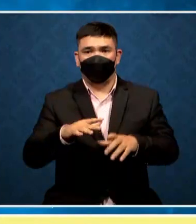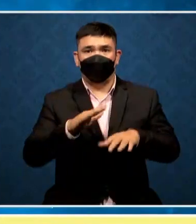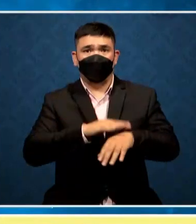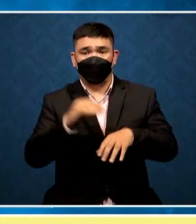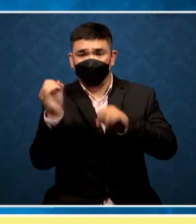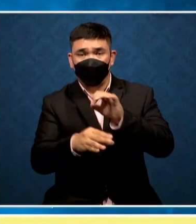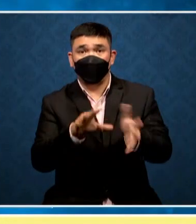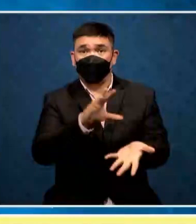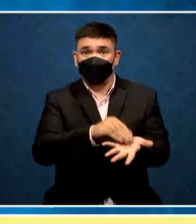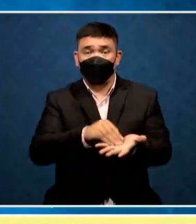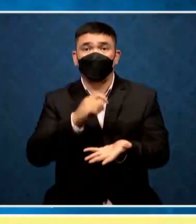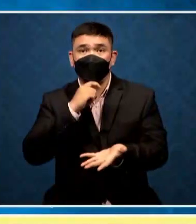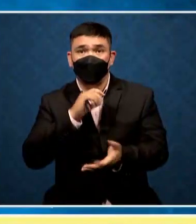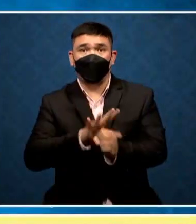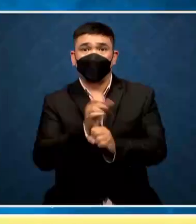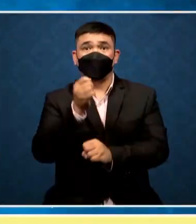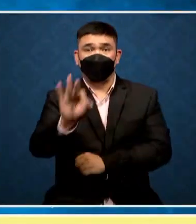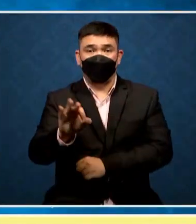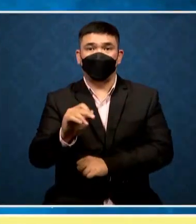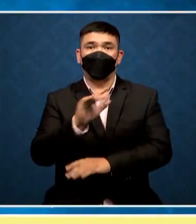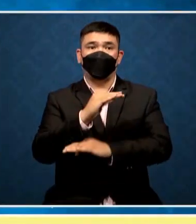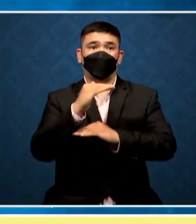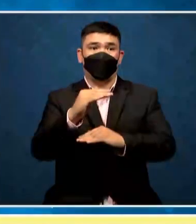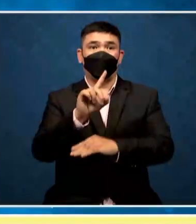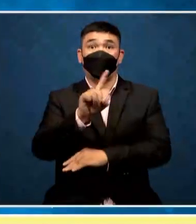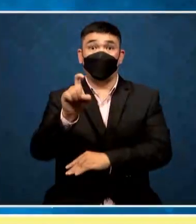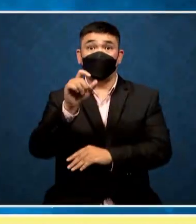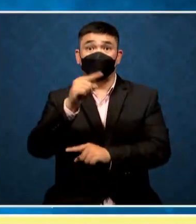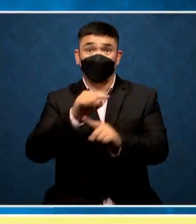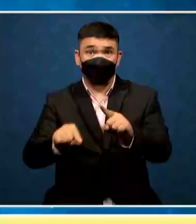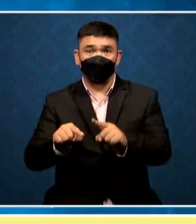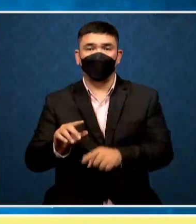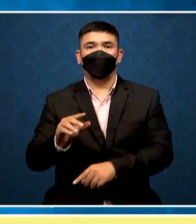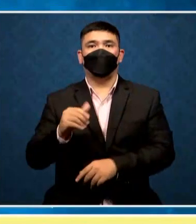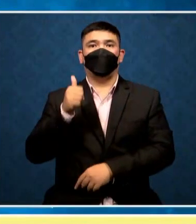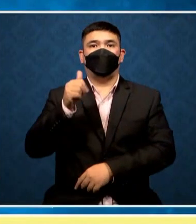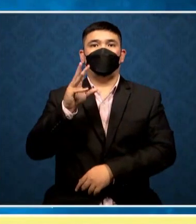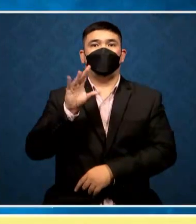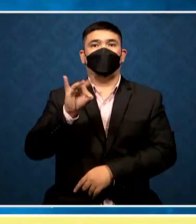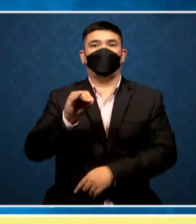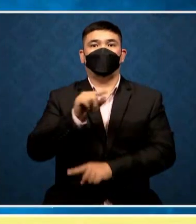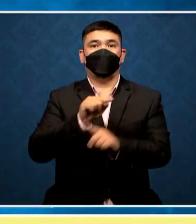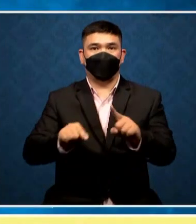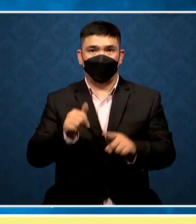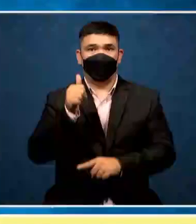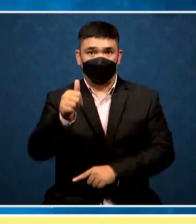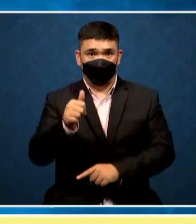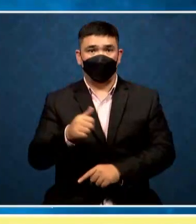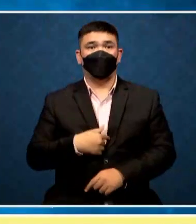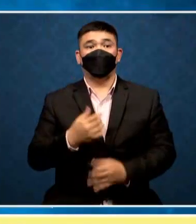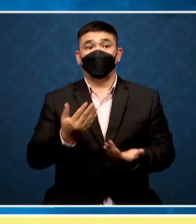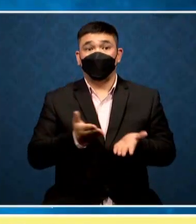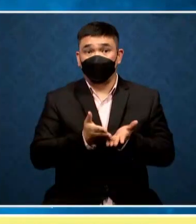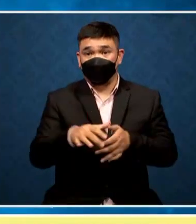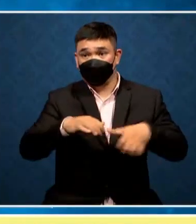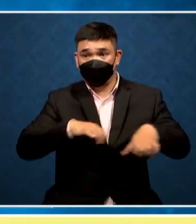กคร้างตามมารถการณสถานการณโวิกำหนไ้ 100% ในปี 64 ทำได้ 80.18% นะครับสำรบใน